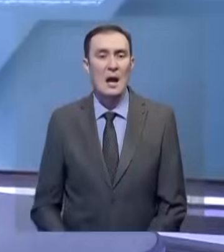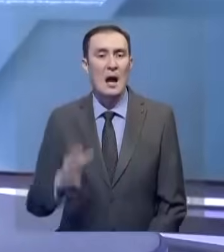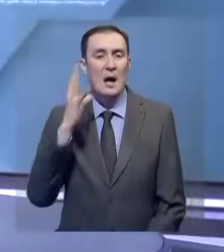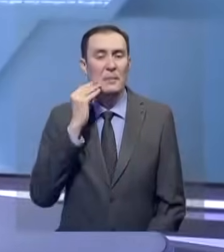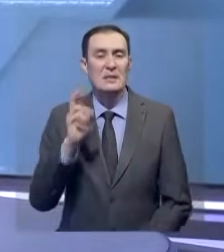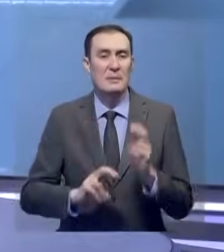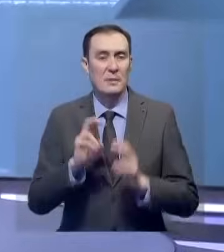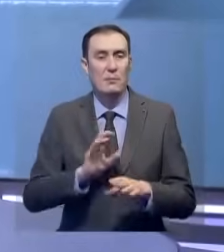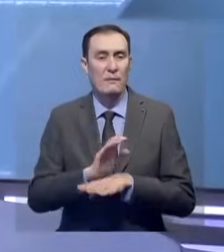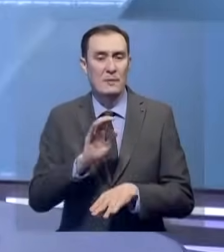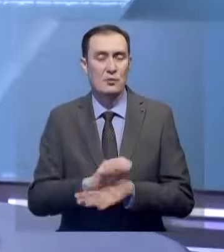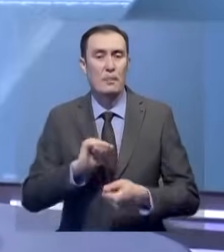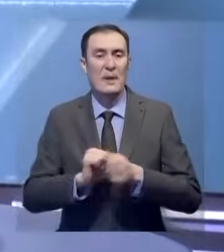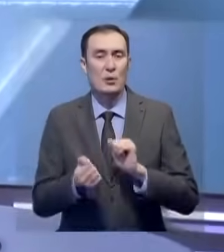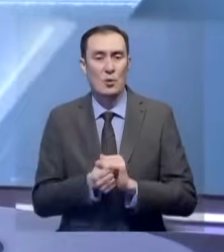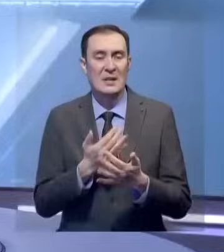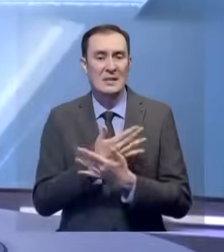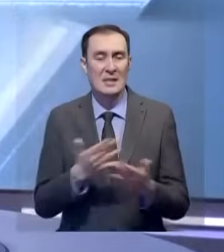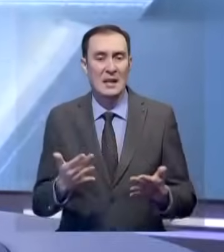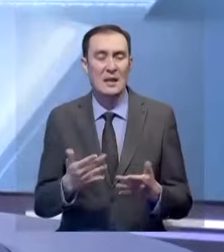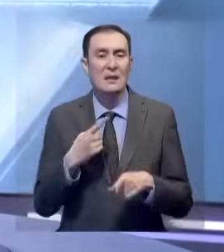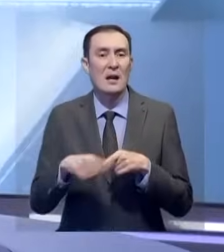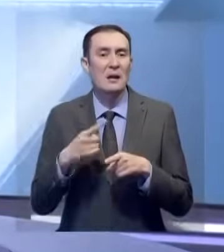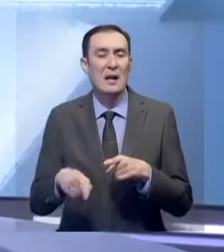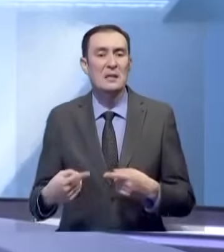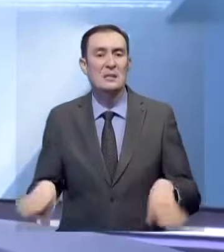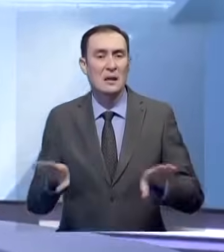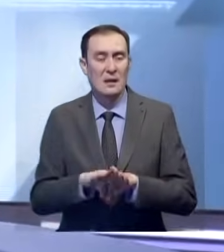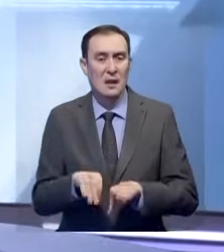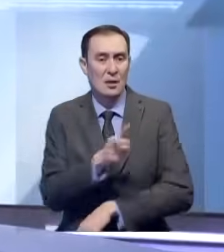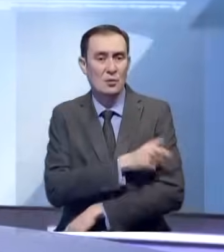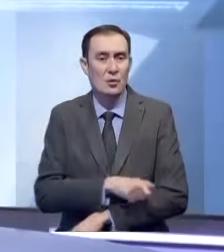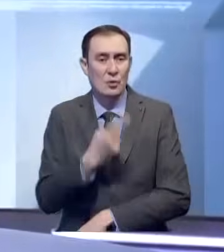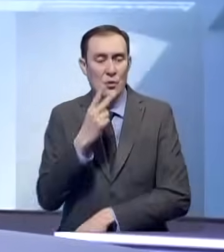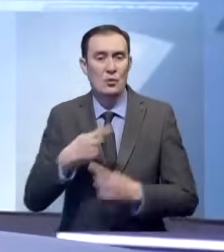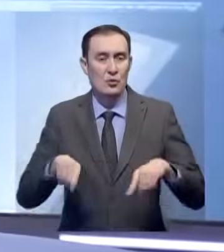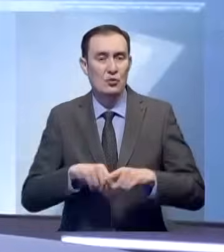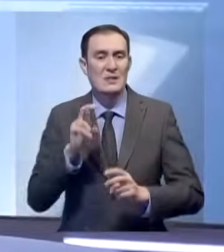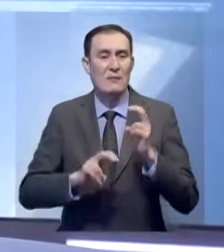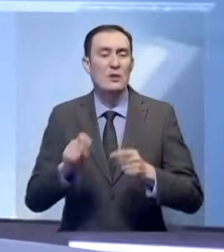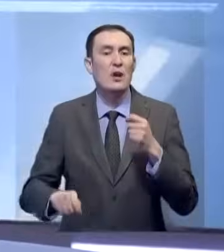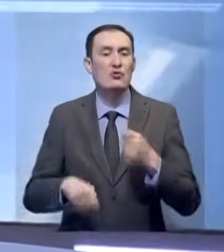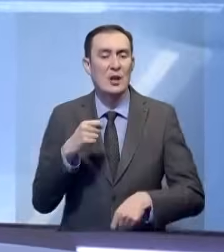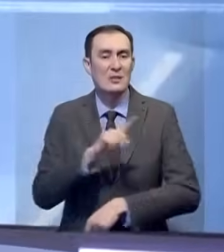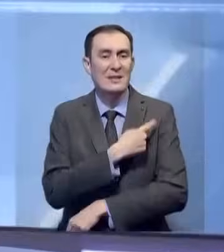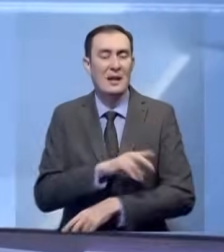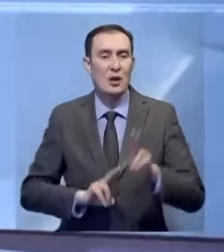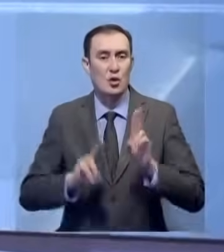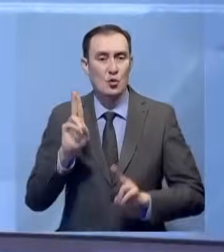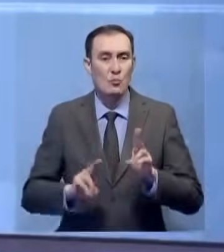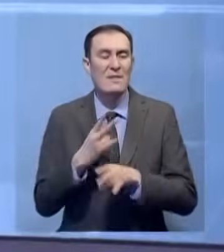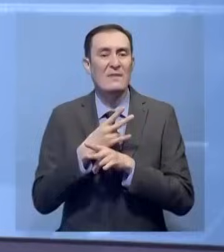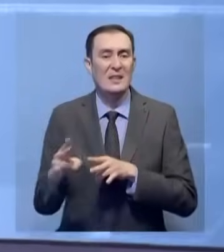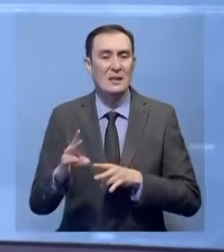Алматинское предприятие по производству бетонных изделий на грани закрытия. Надзорные органы считают, что завод нарушает санитарные нормы